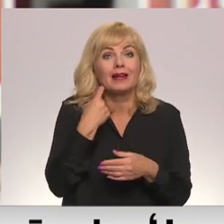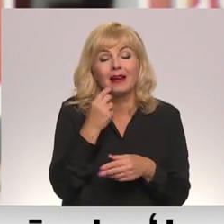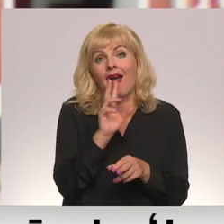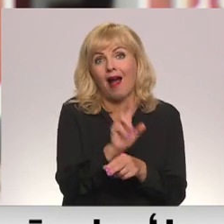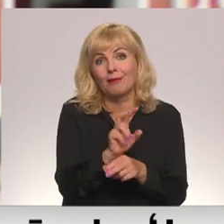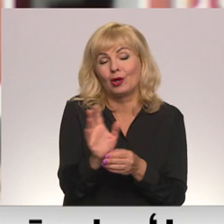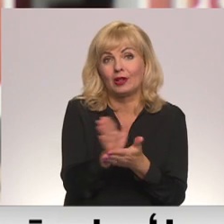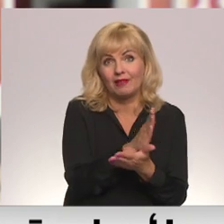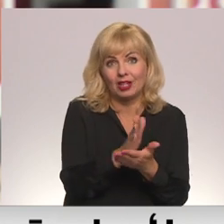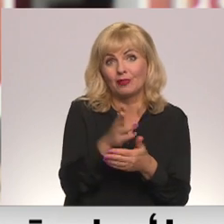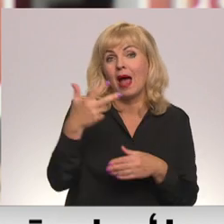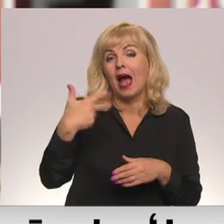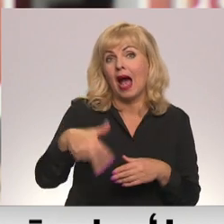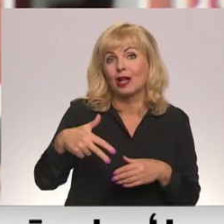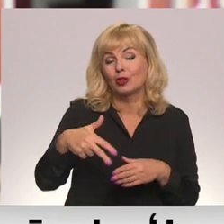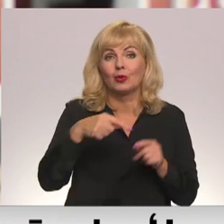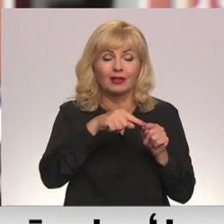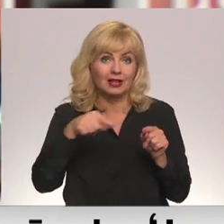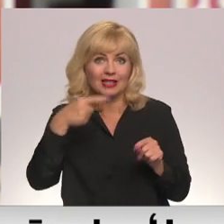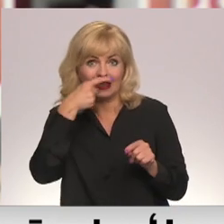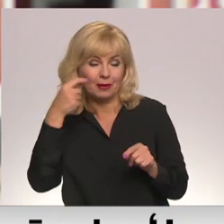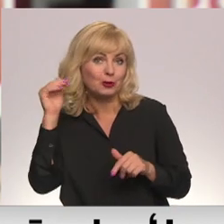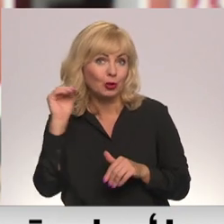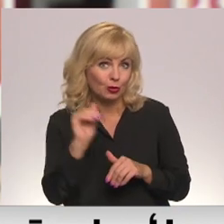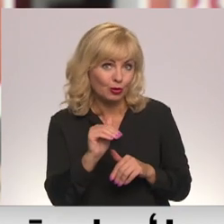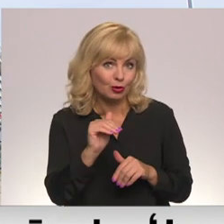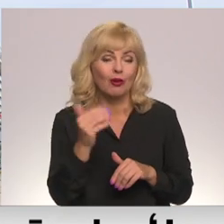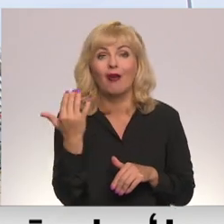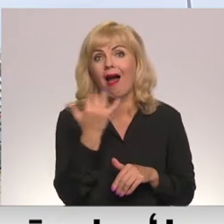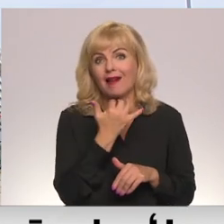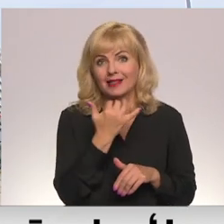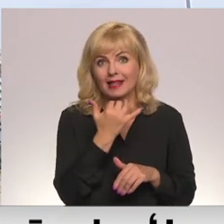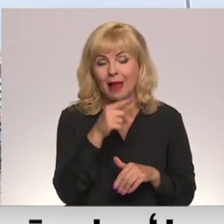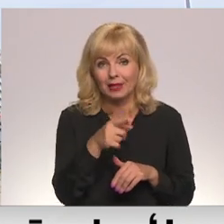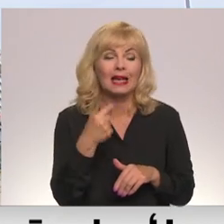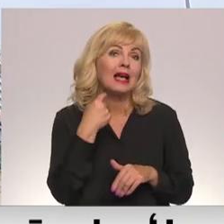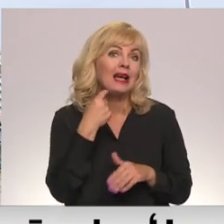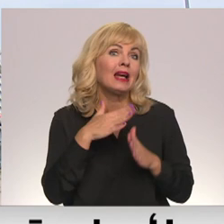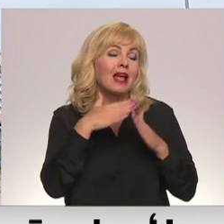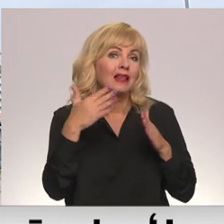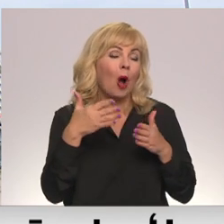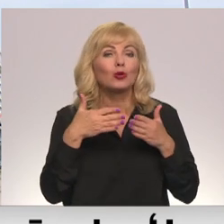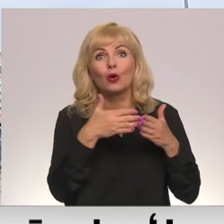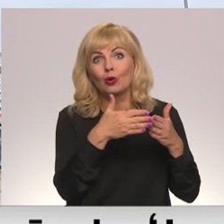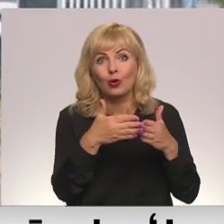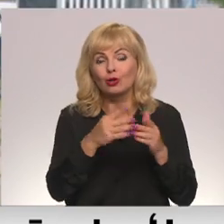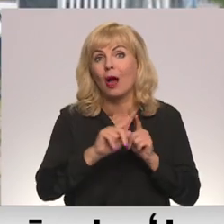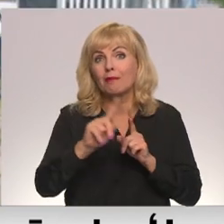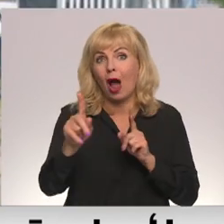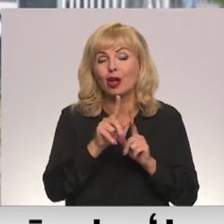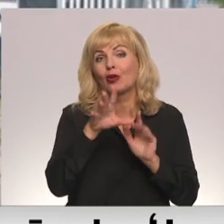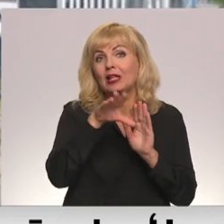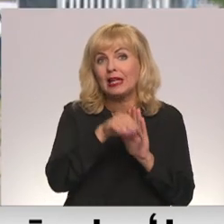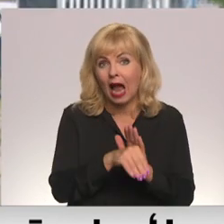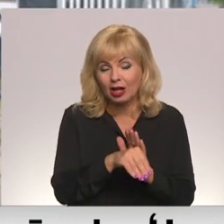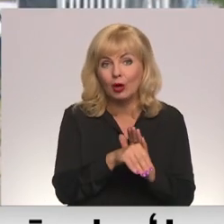apmeklēs vidēji 80 līdz 100 tūkstoši ārvalstu viesu. Rīga daudzu kruīza kuģu maršrutā tika iekļauta pēc